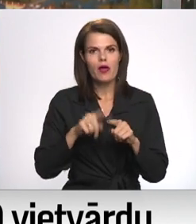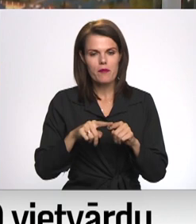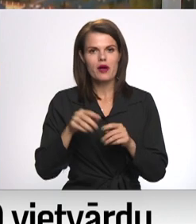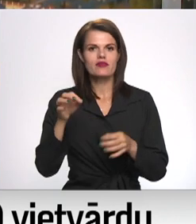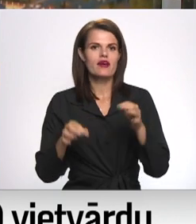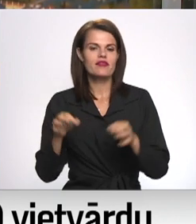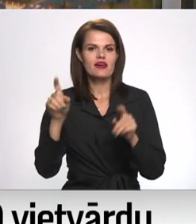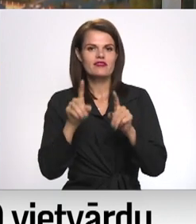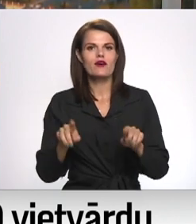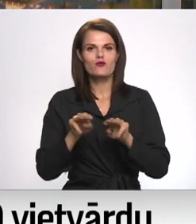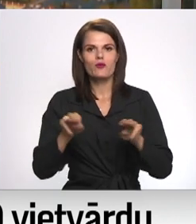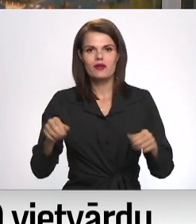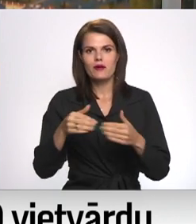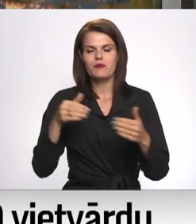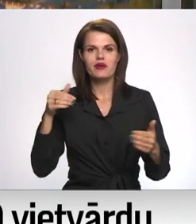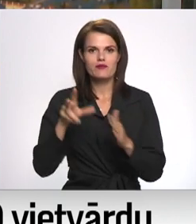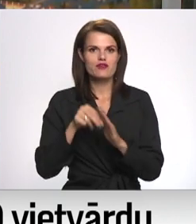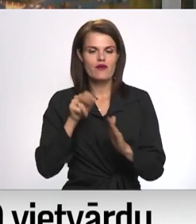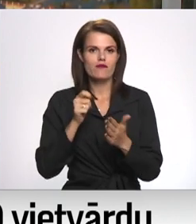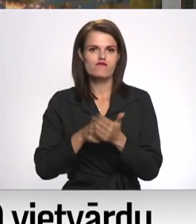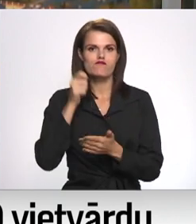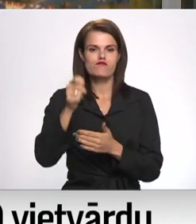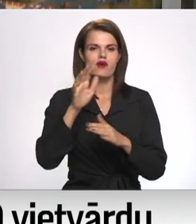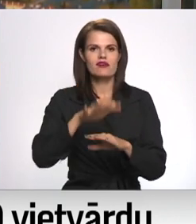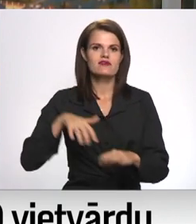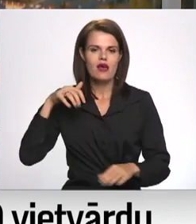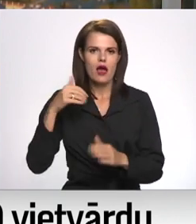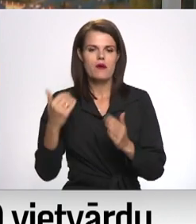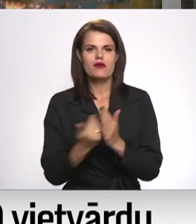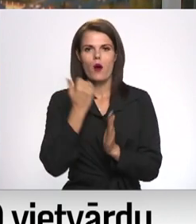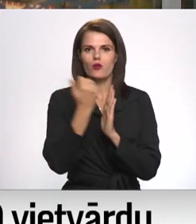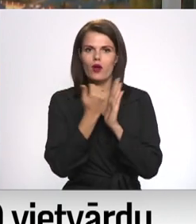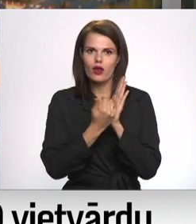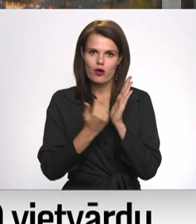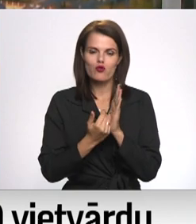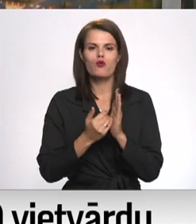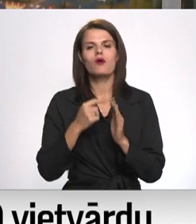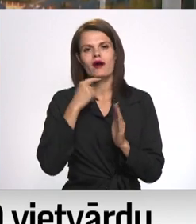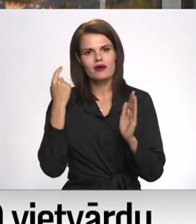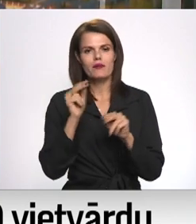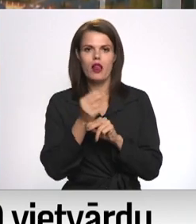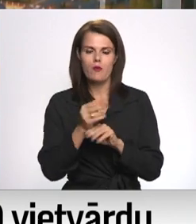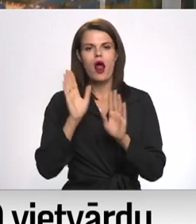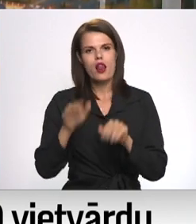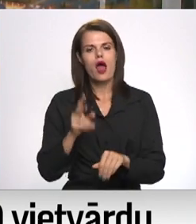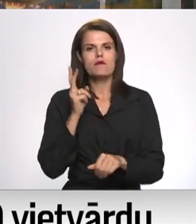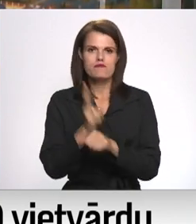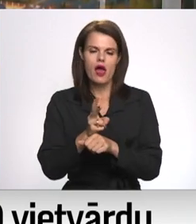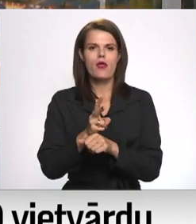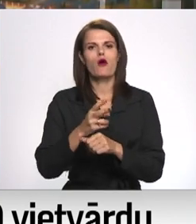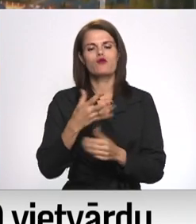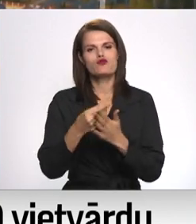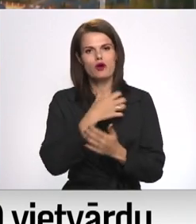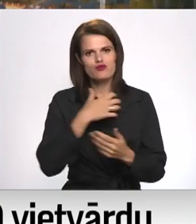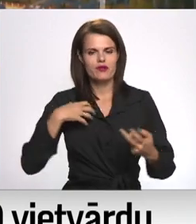ministrija vēl pirms vēlēšanām iesniegs Saeimā likuma projektu, kas uzliks par pienākumu atbrīvoties no šāda padomju mantojuma. Plašāk stāsta Zanda